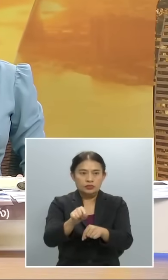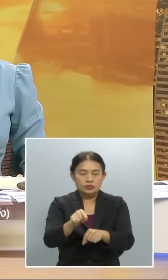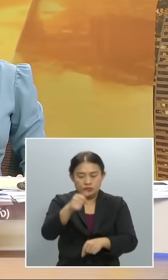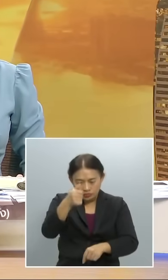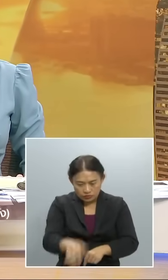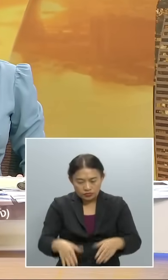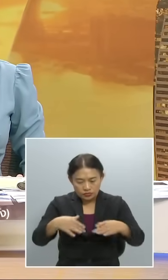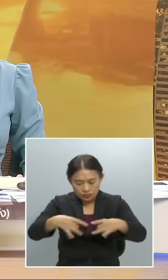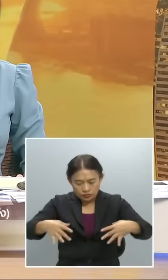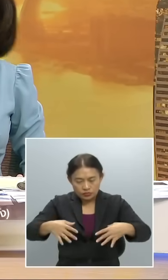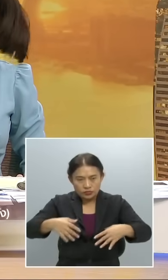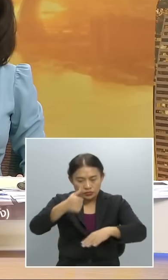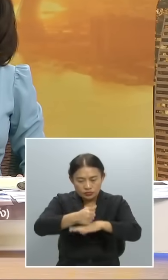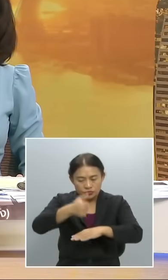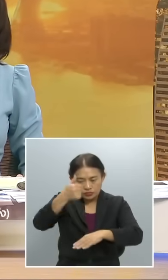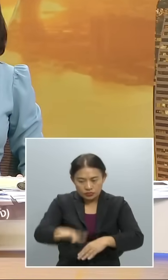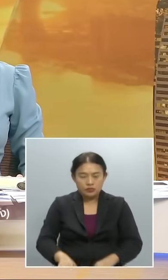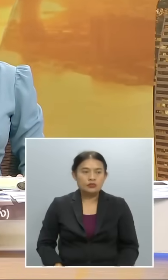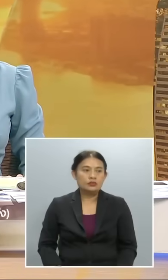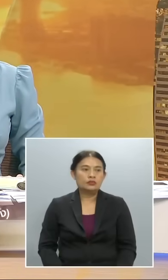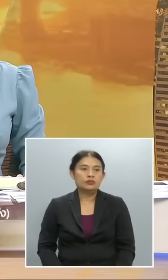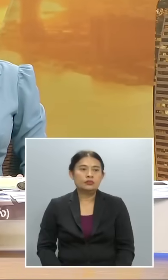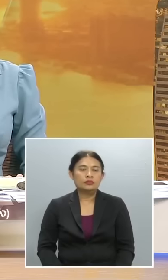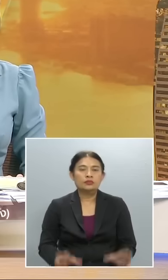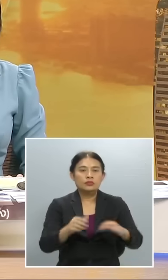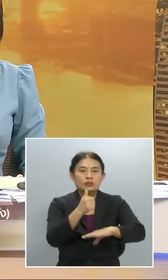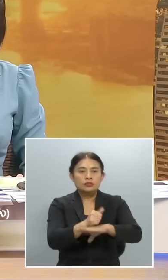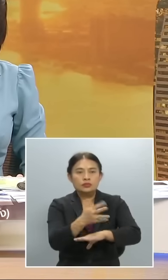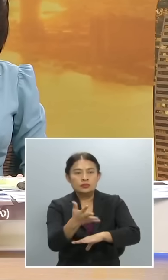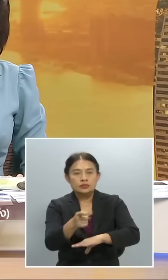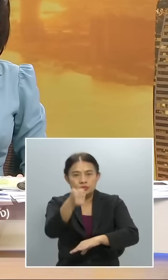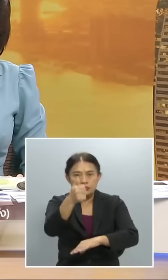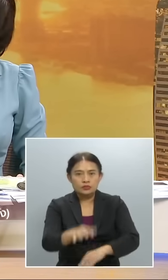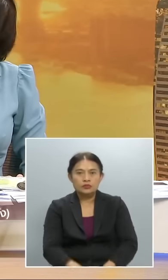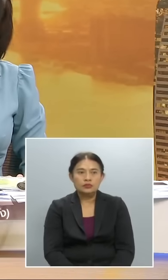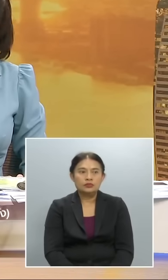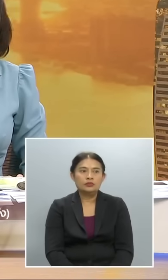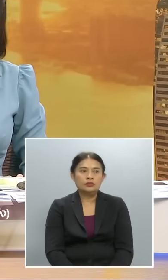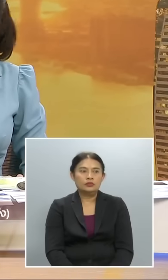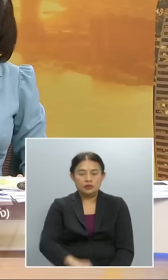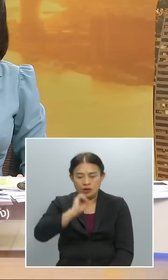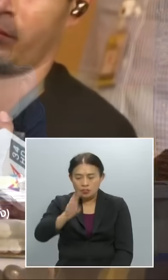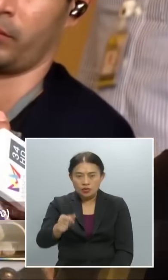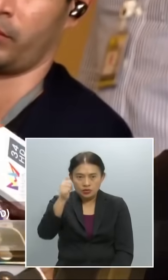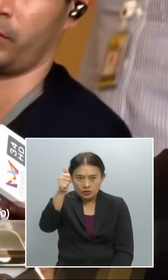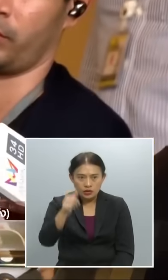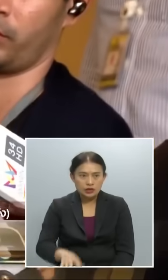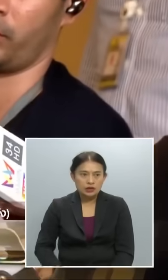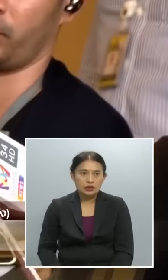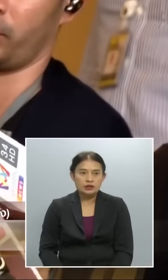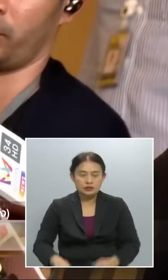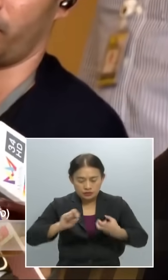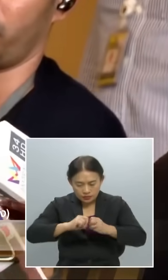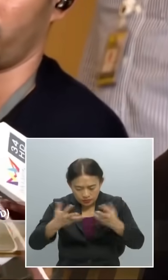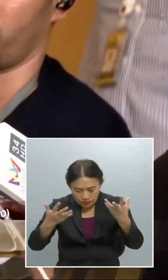แล้วสภาไม่มีผู้นำฝ่ายค้านได้ไหมคนสนุ๊กบอกได้นะครับไม่ได้คอขาดบาดตาย